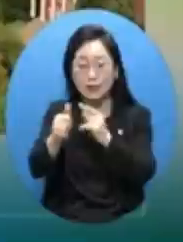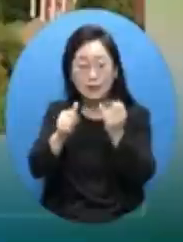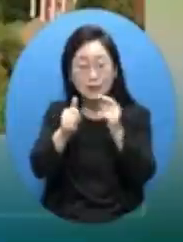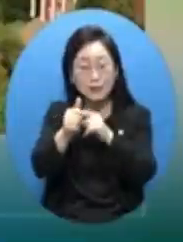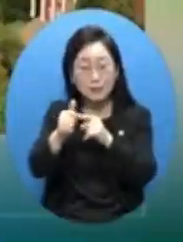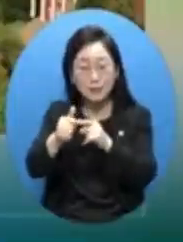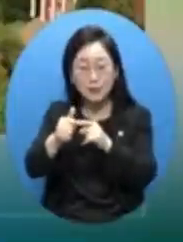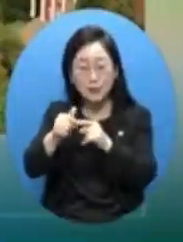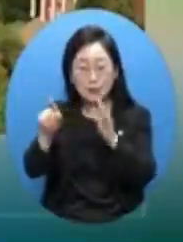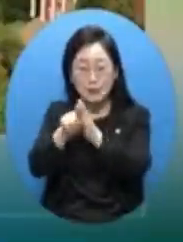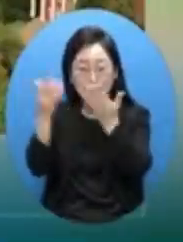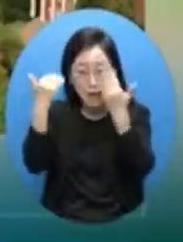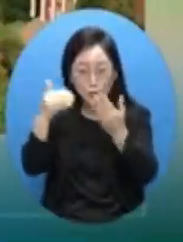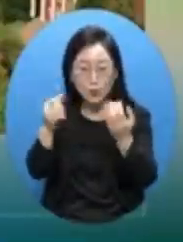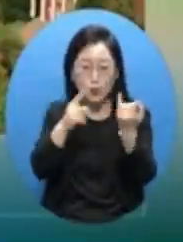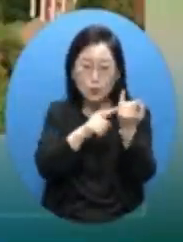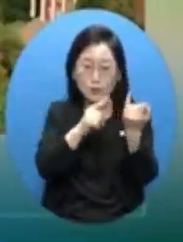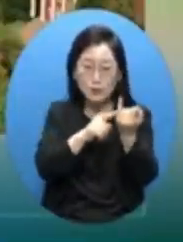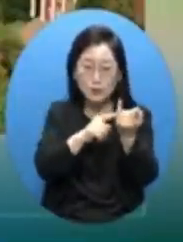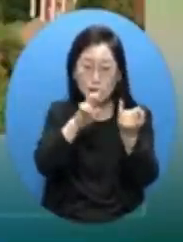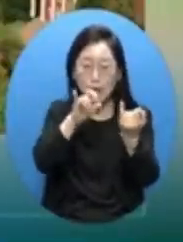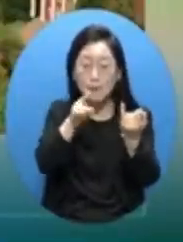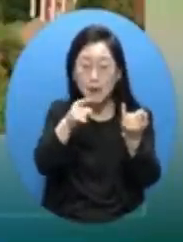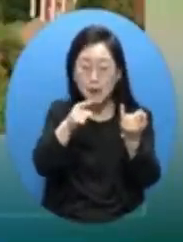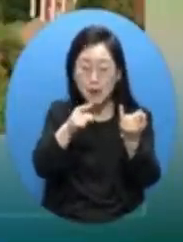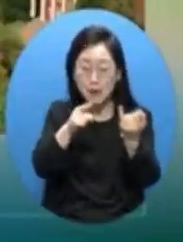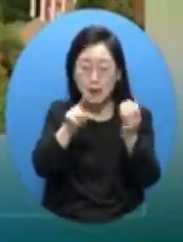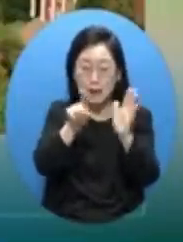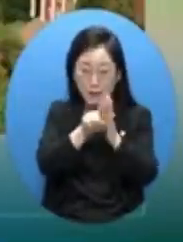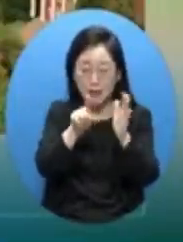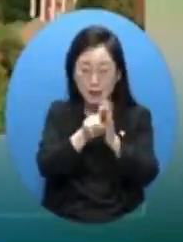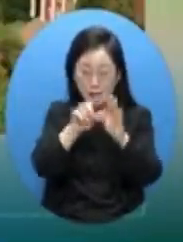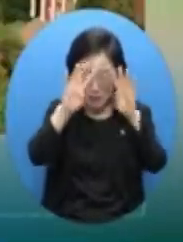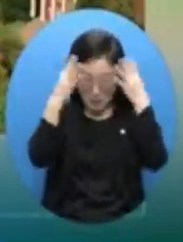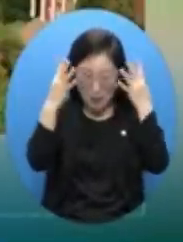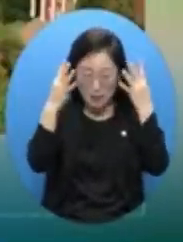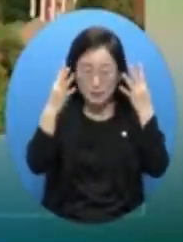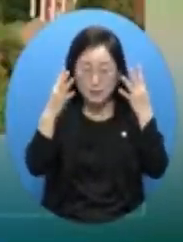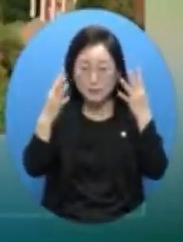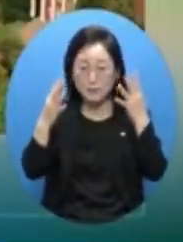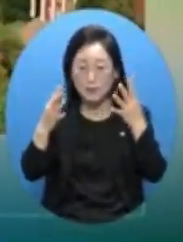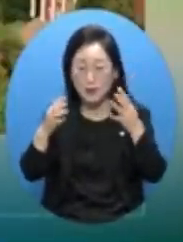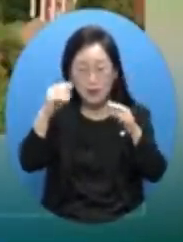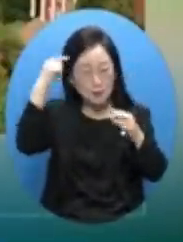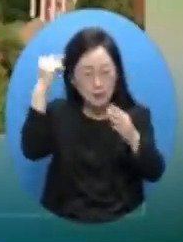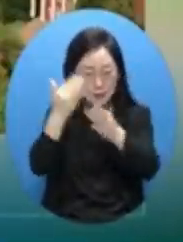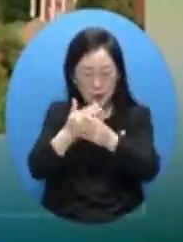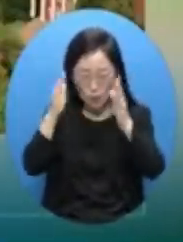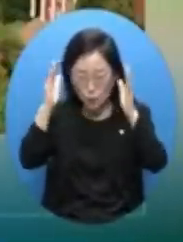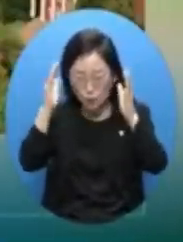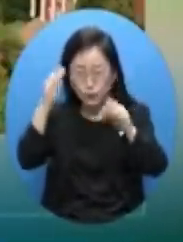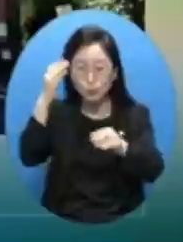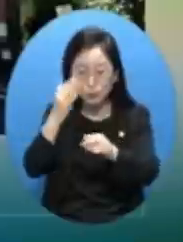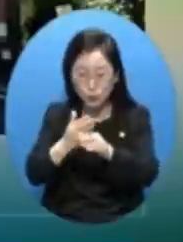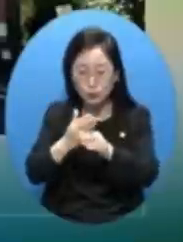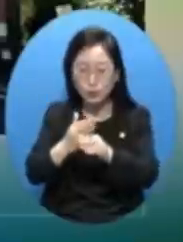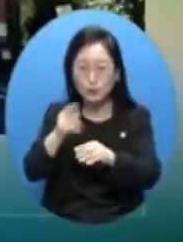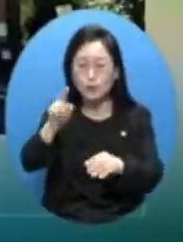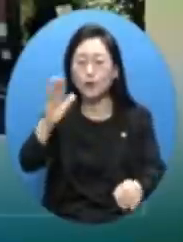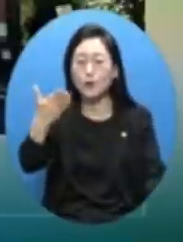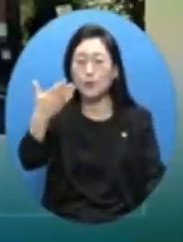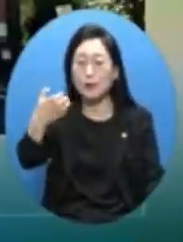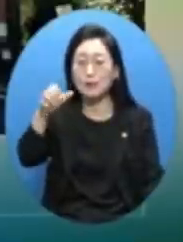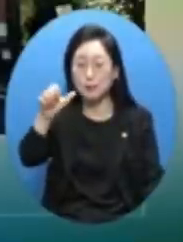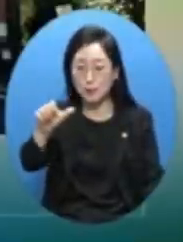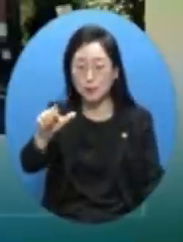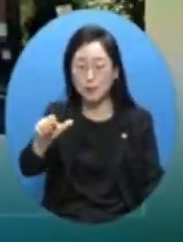전액 장학금을 받고 메릴랜드 대학에서 각각 박사과정을 공부하면서 주말 부부로 있다가 1985년 2월 달에